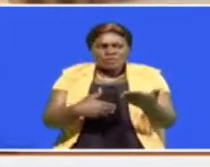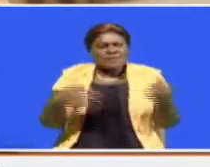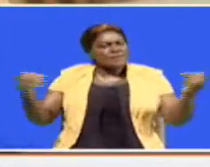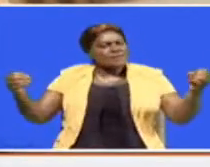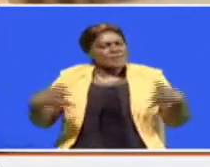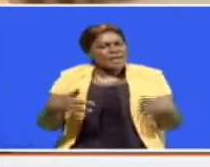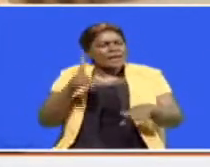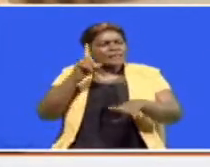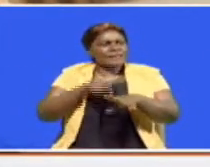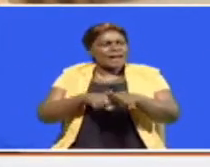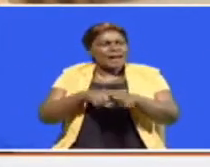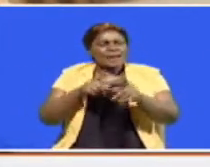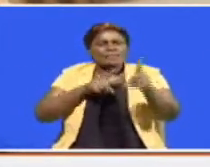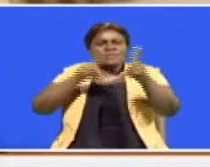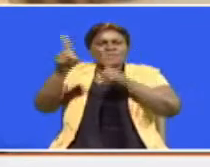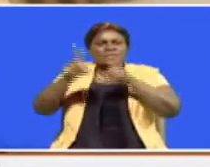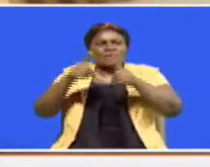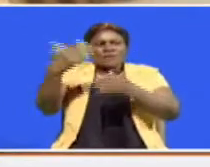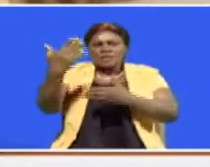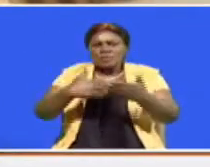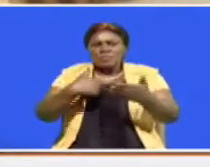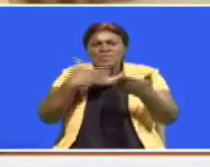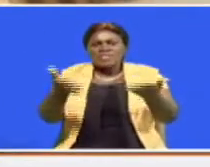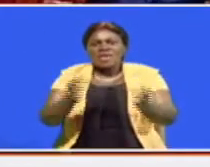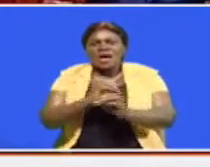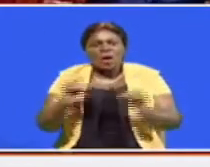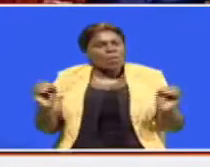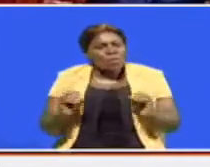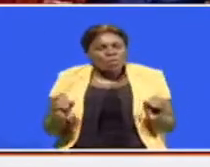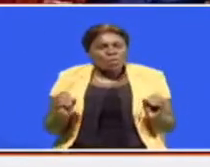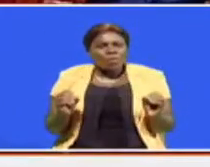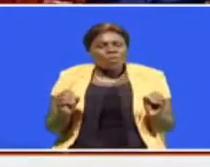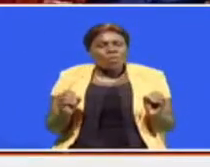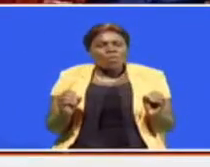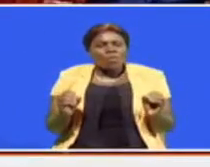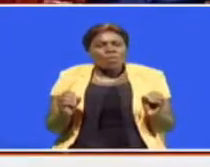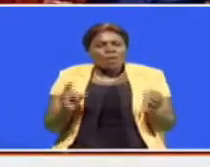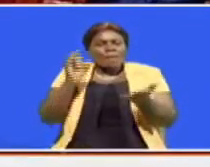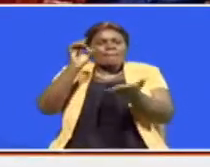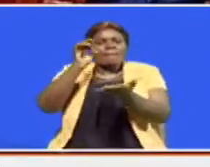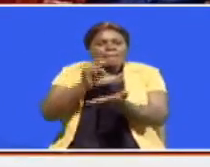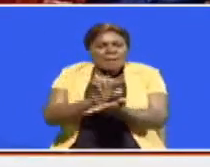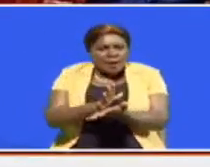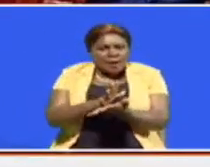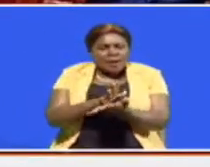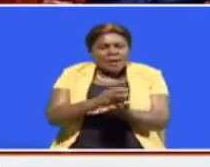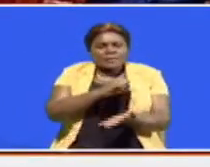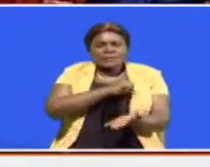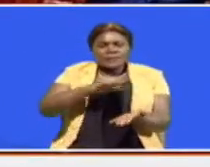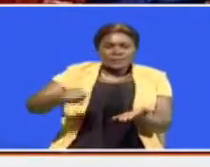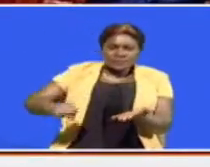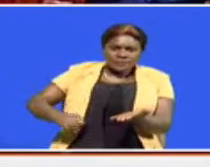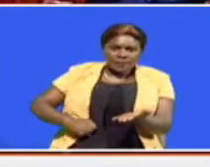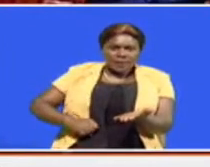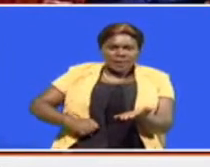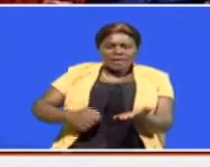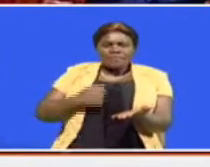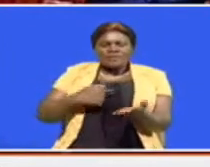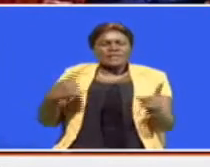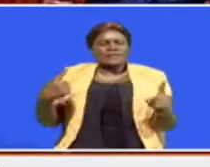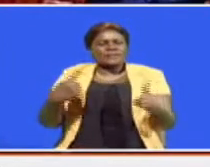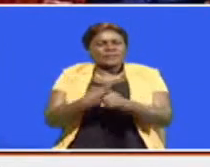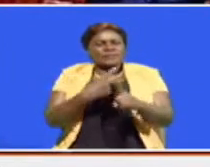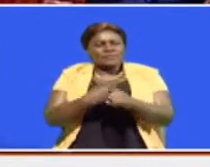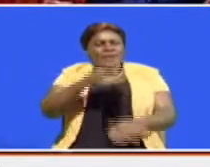obvious when the travel report comes out, it is not my word against the clerk. Mjadala wa kutimuliwa kwa Orwoba afisini ulibua hisia